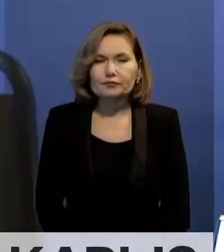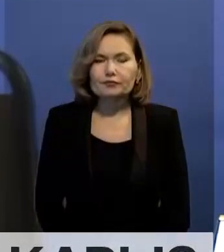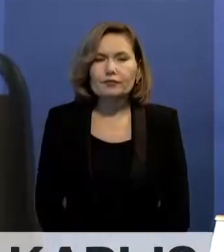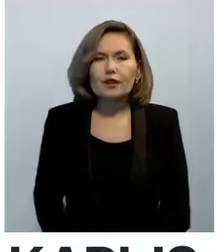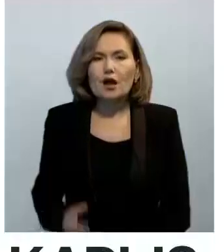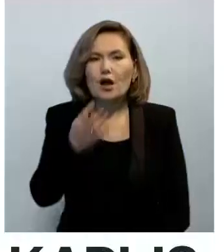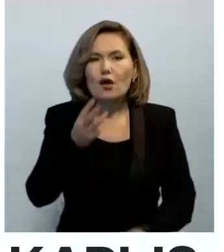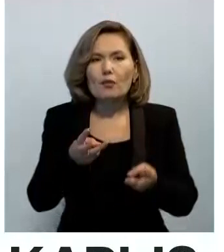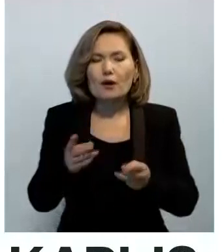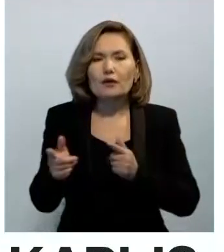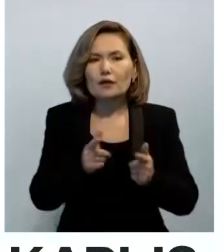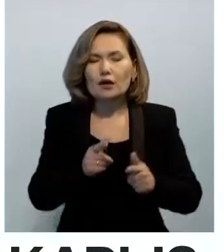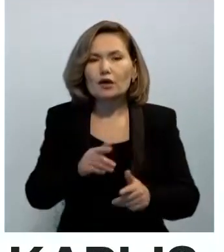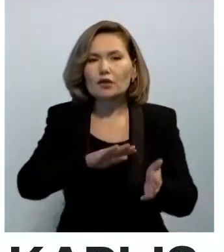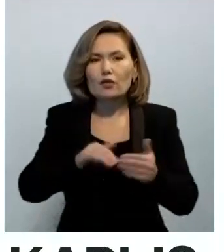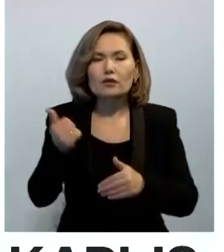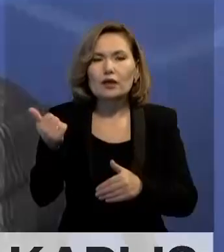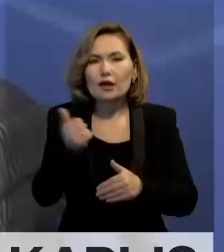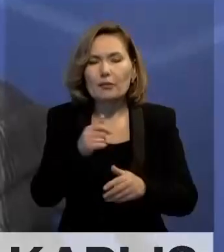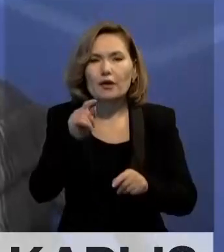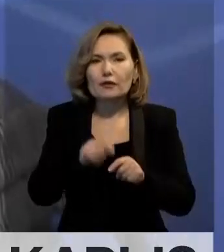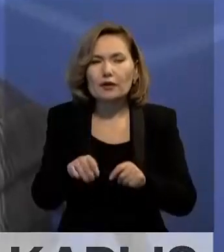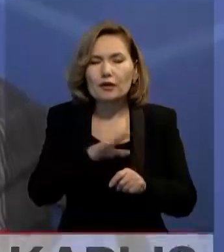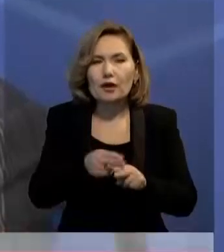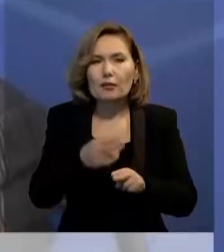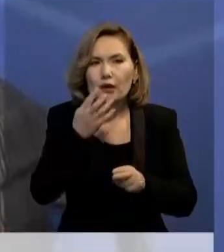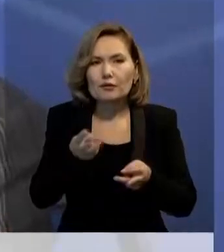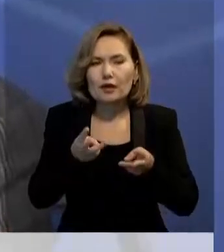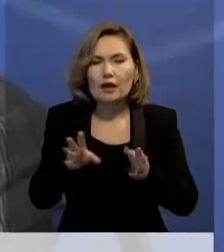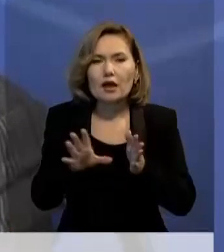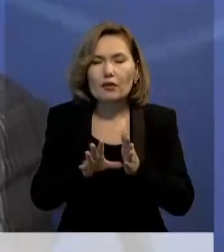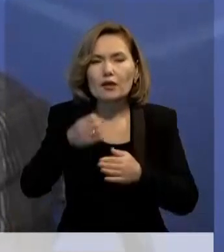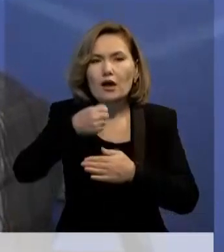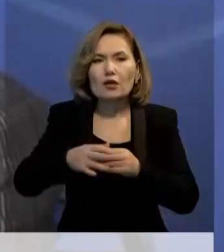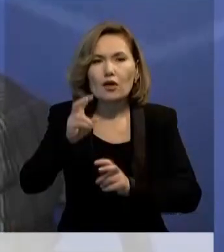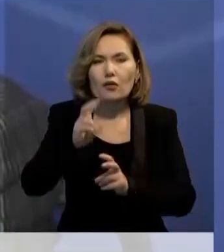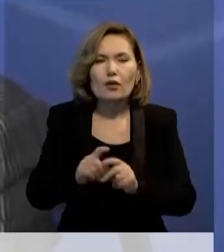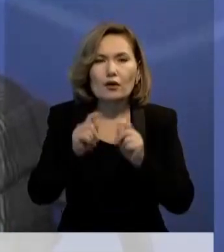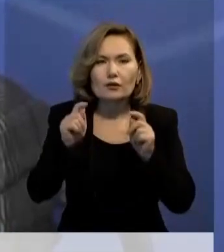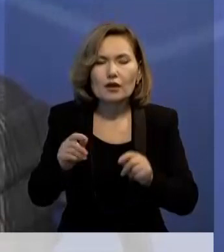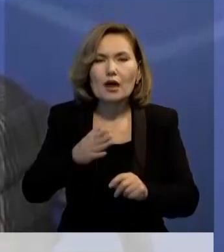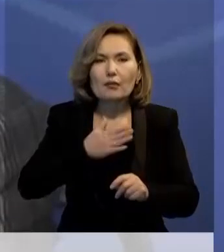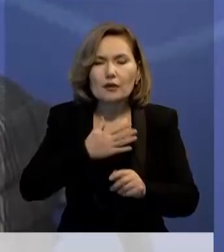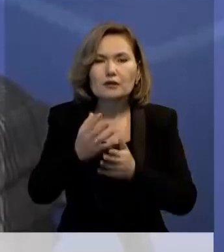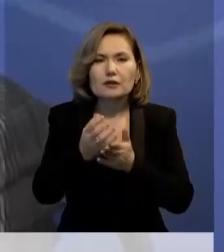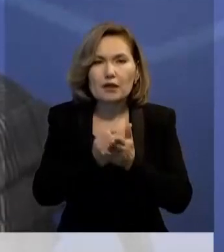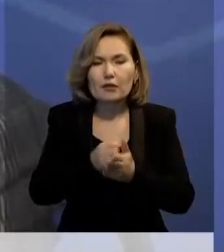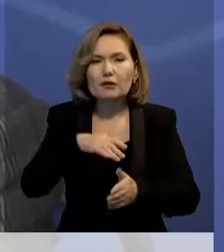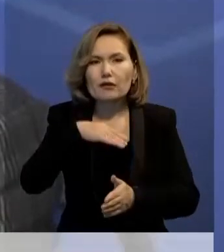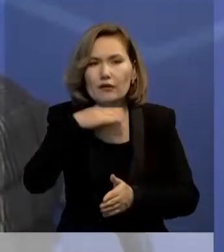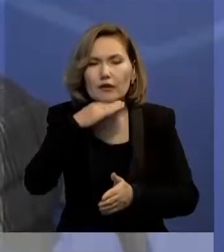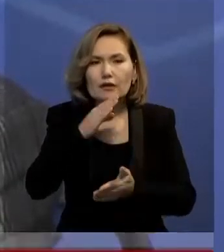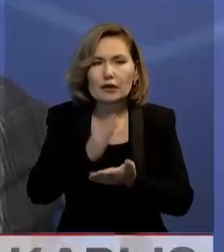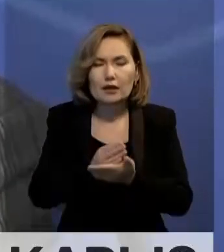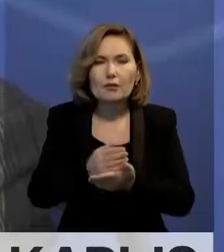Жылыту маусымына дайындықты өткен аптада тексеріп көрдік. Бірінші жылу электр орталығы іске қосылды. Біздің отын қорымыз белгіленген мөлшерден